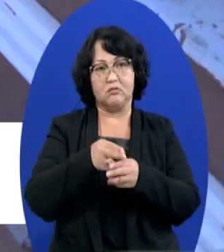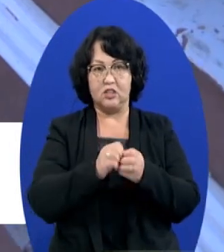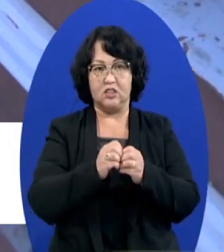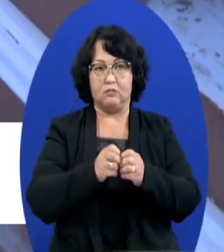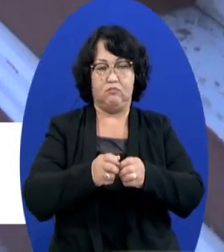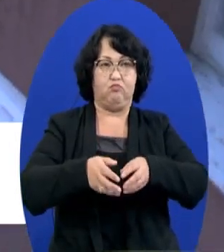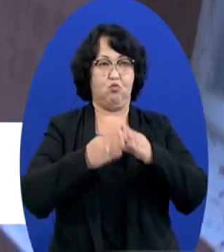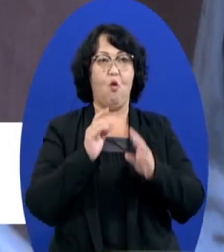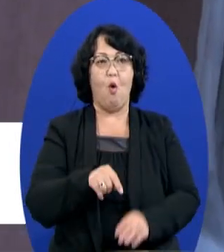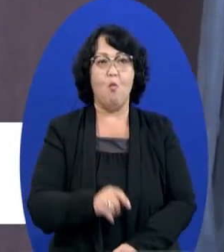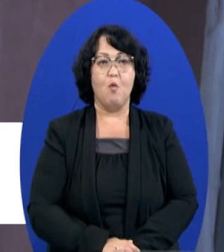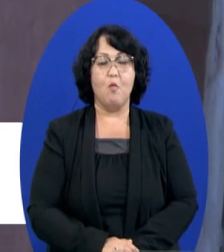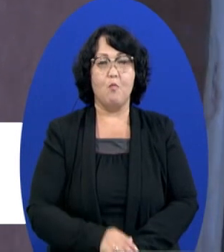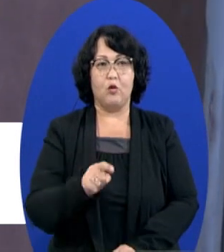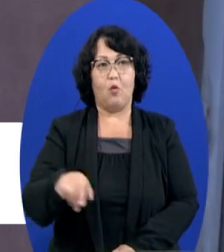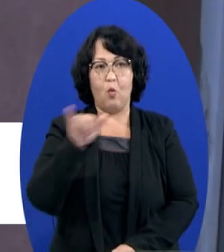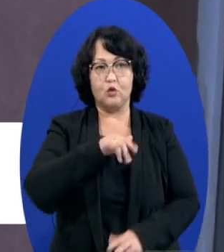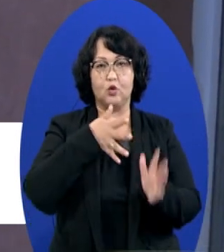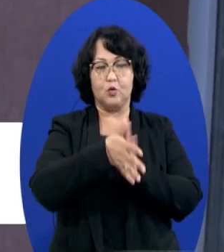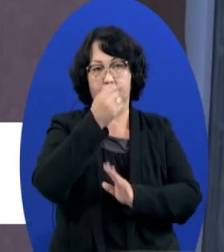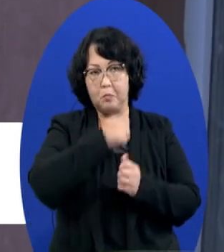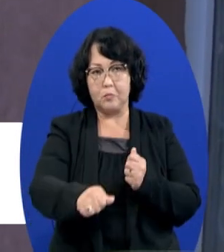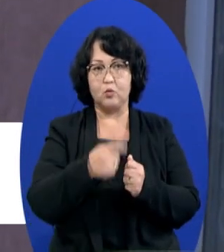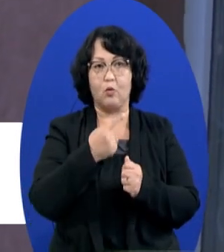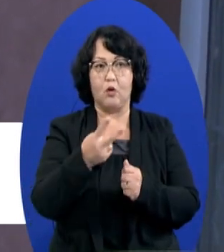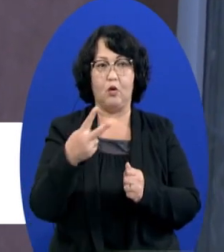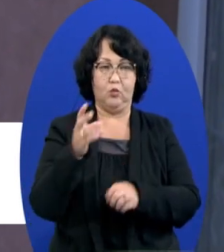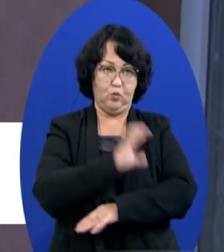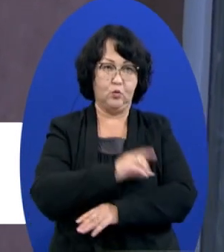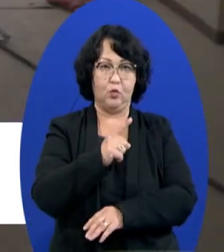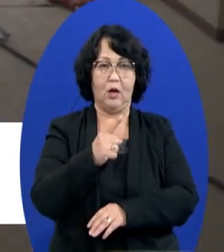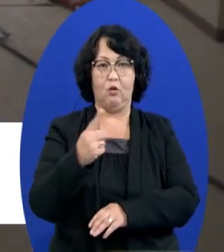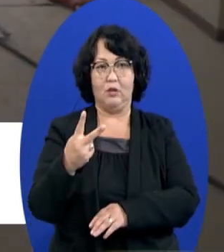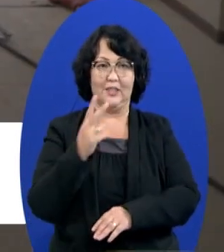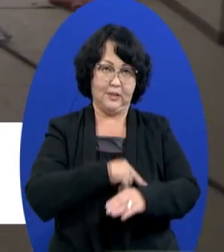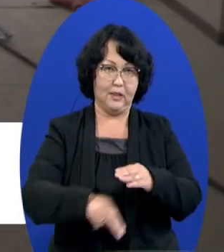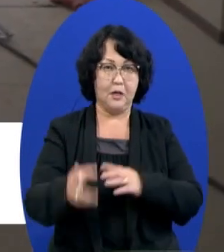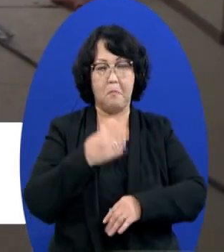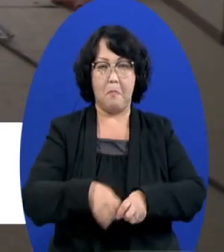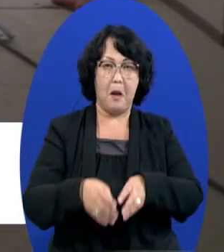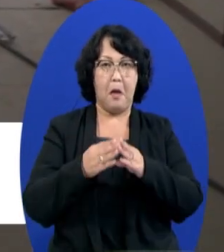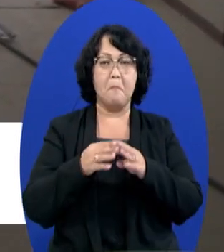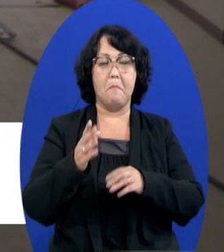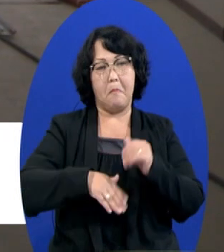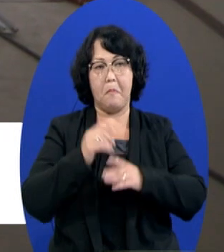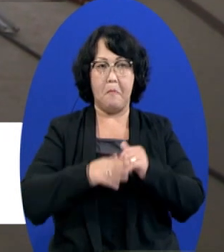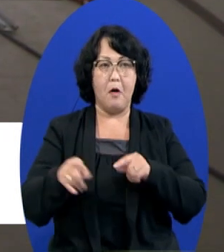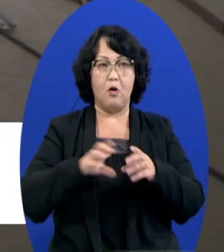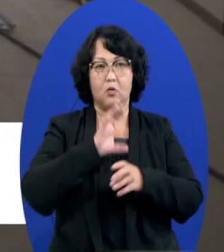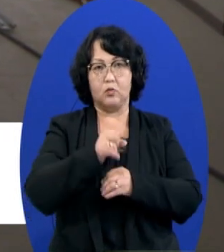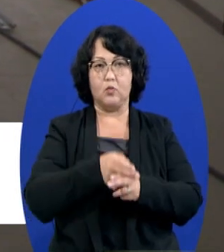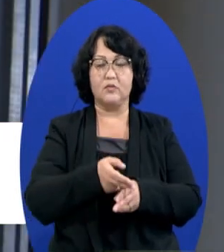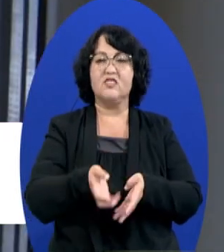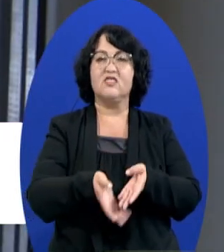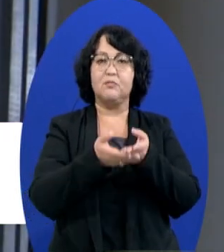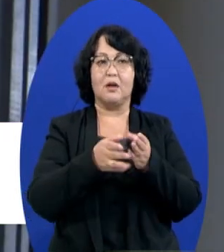байгаа. Одоо улсын төсвийн хөрөнгө оруулалтаар 122 сургууль, 112 цэцэрлэгийн барилгыг барьж байна. Үүнээс гадна олон улсын тусламж